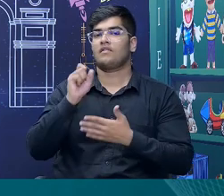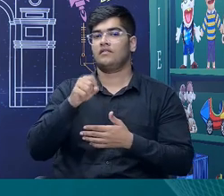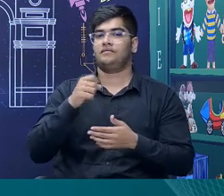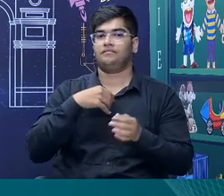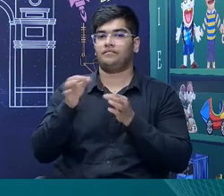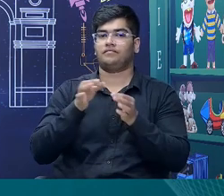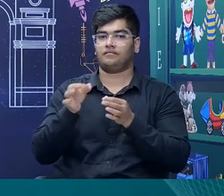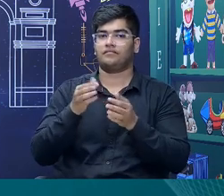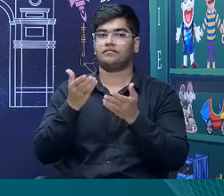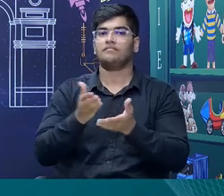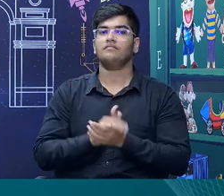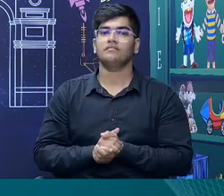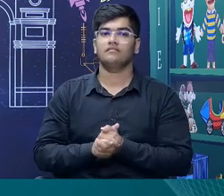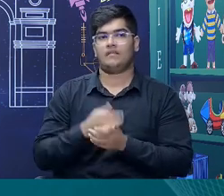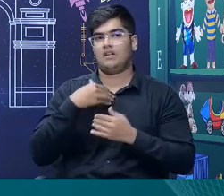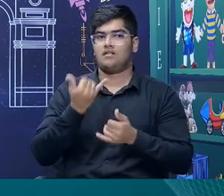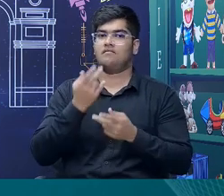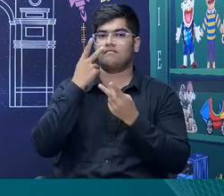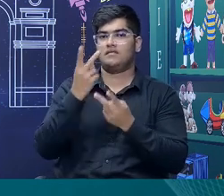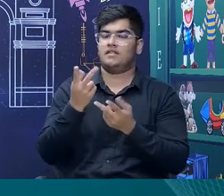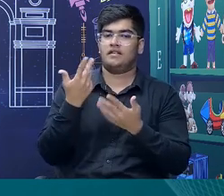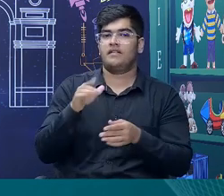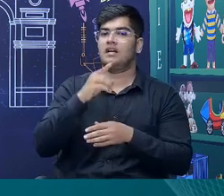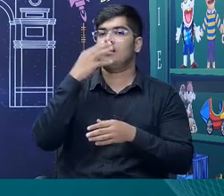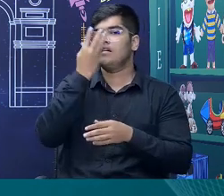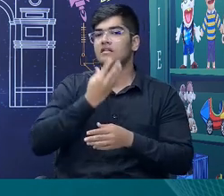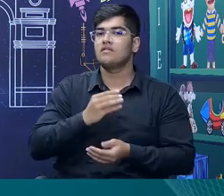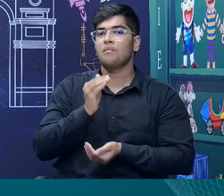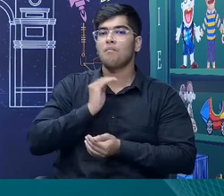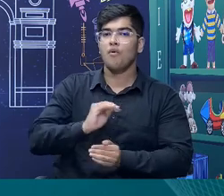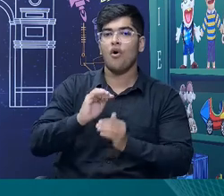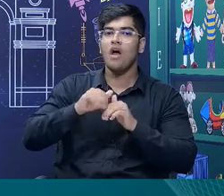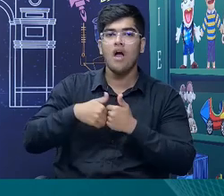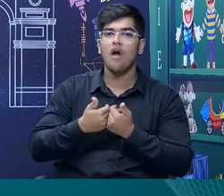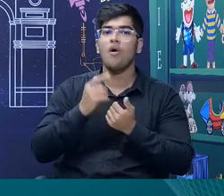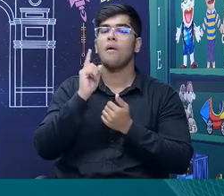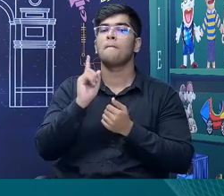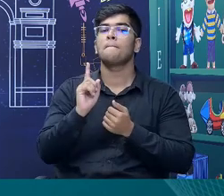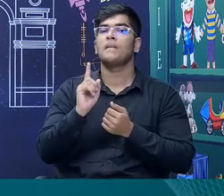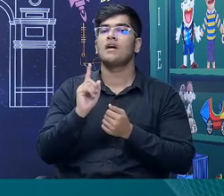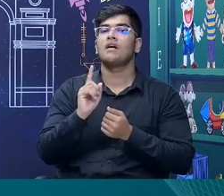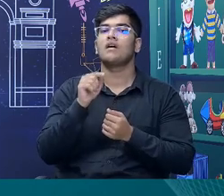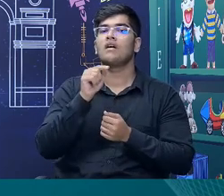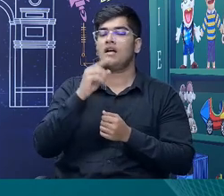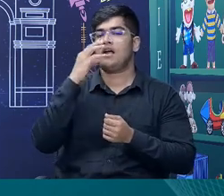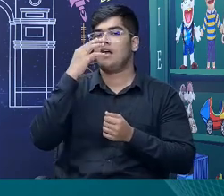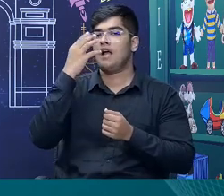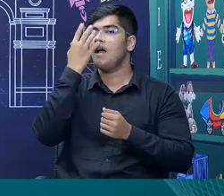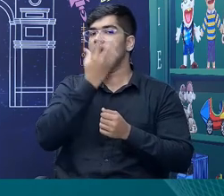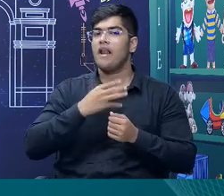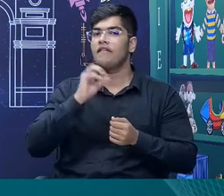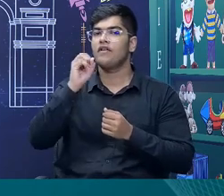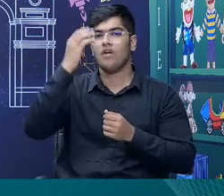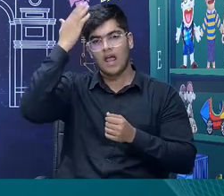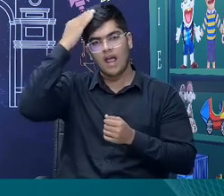जरूरी है की हमने ये तो देख लिया की गणेश जी का जन्म कैसे हुआ पर वो एलीफेंट का ही सर